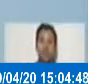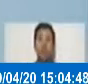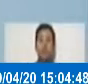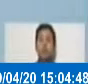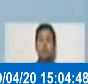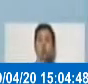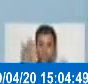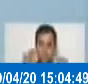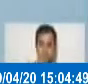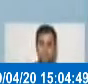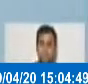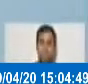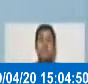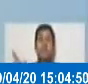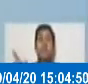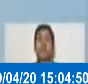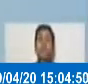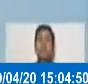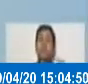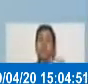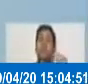43,803টি। আমাদের বর্তমানে মজুদ আছে